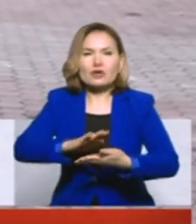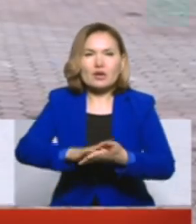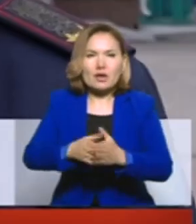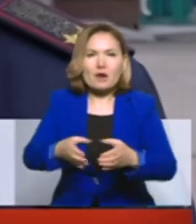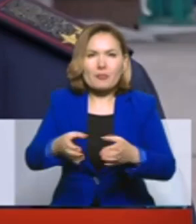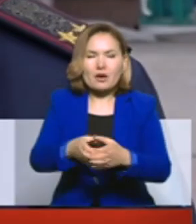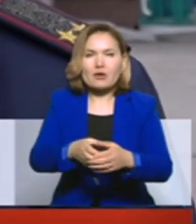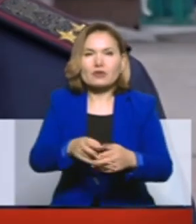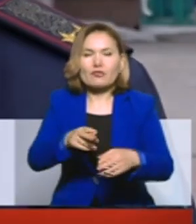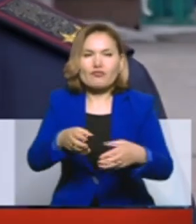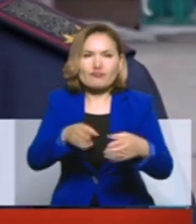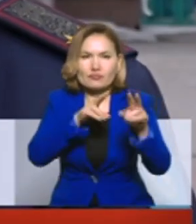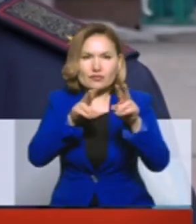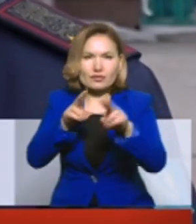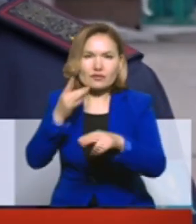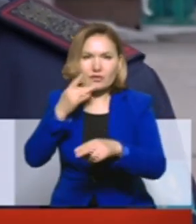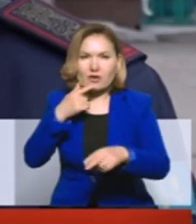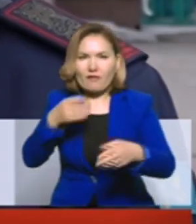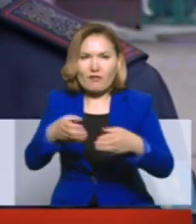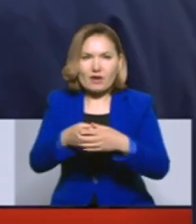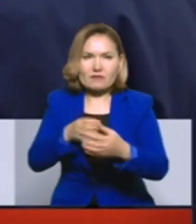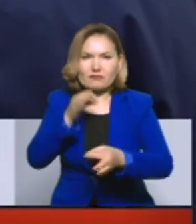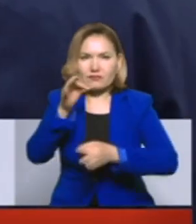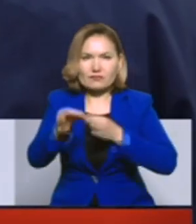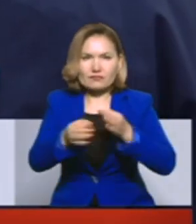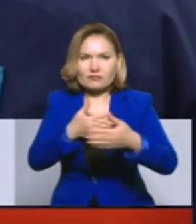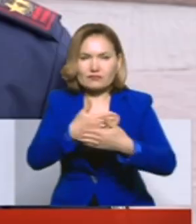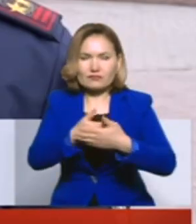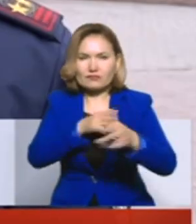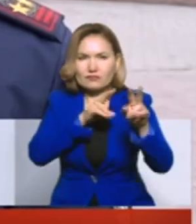жағдайды бақылауда ұстап отырмыз дейді.